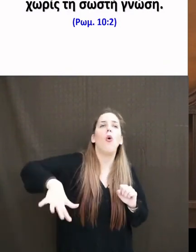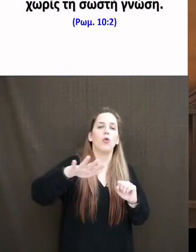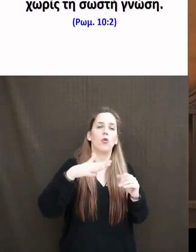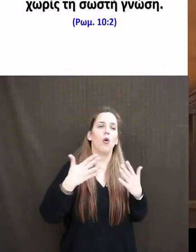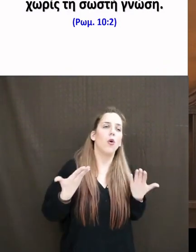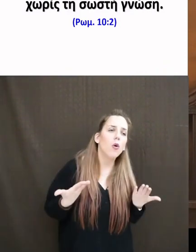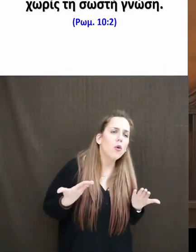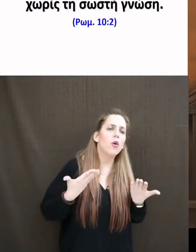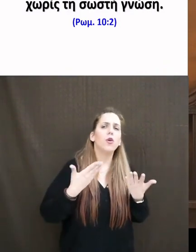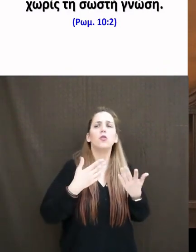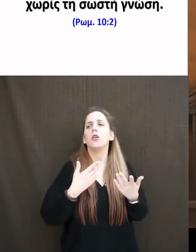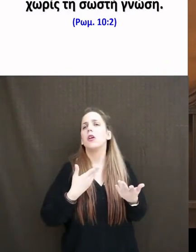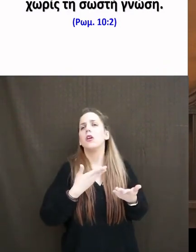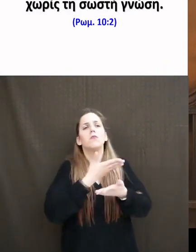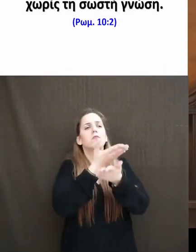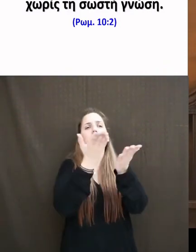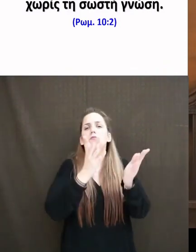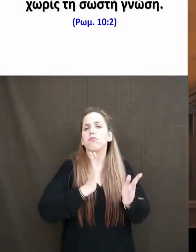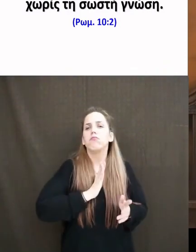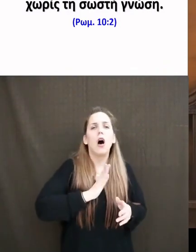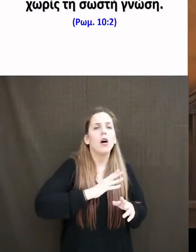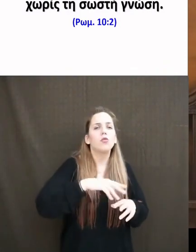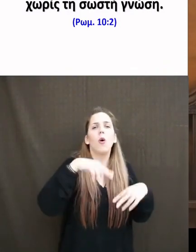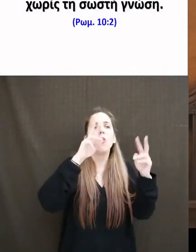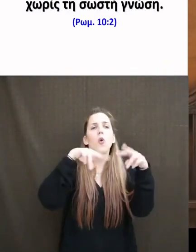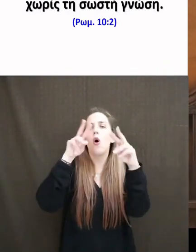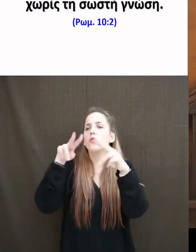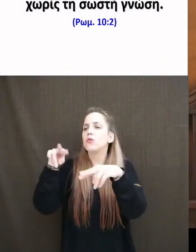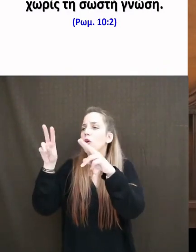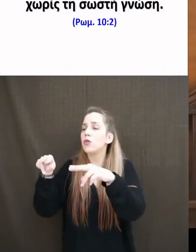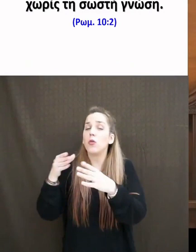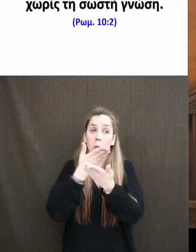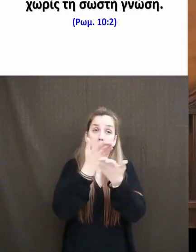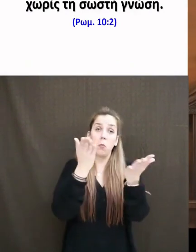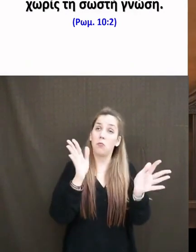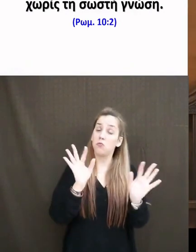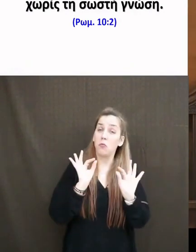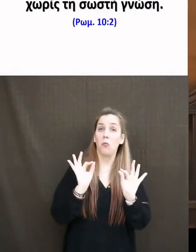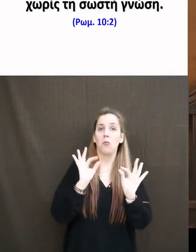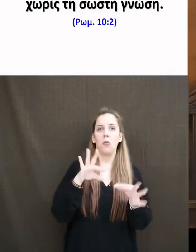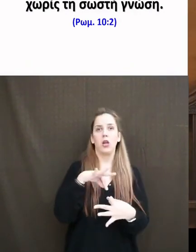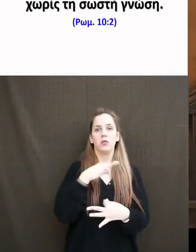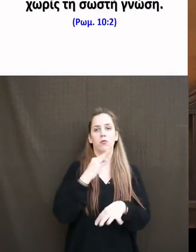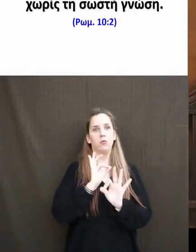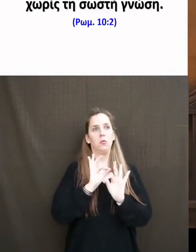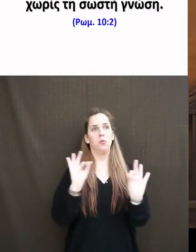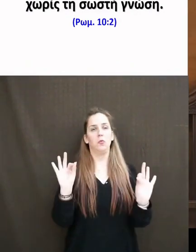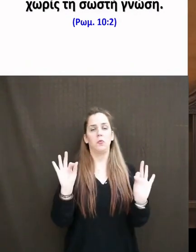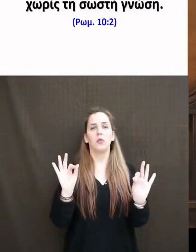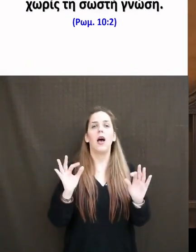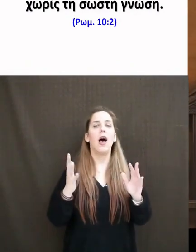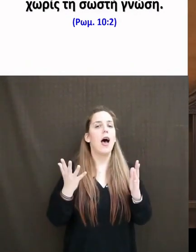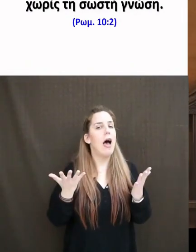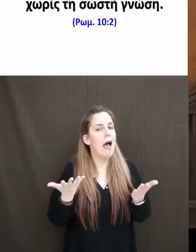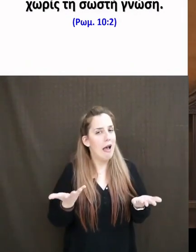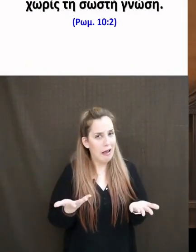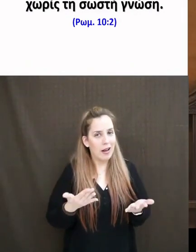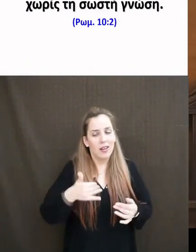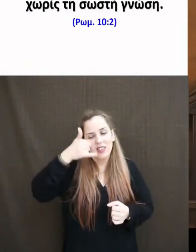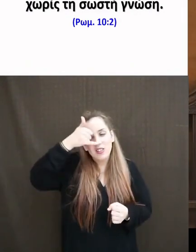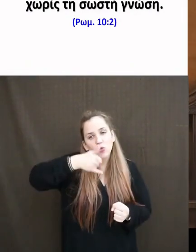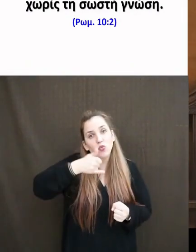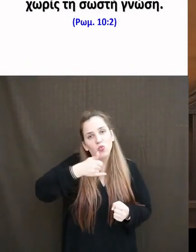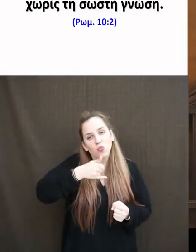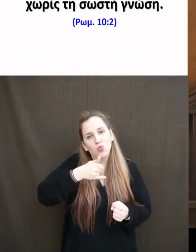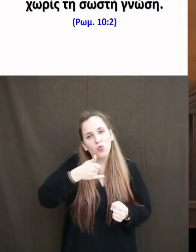συναντάει, η αξιοπρέπεια, οι αξιόλογοι άνθρωποι, αλλά ποτέ να μην κατάλαβε την ανάγκη